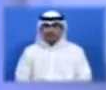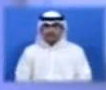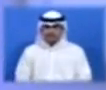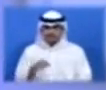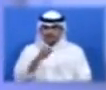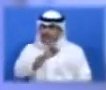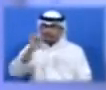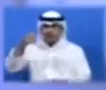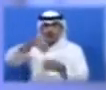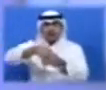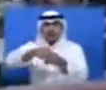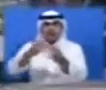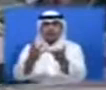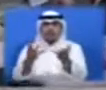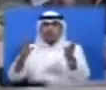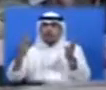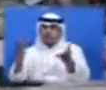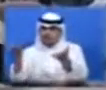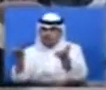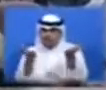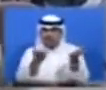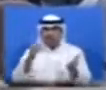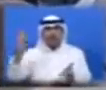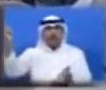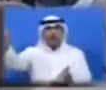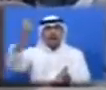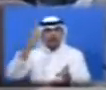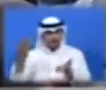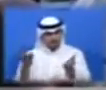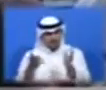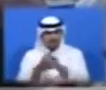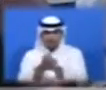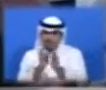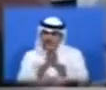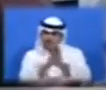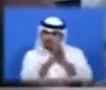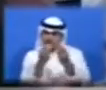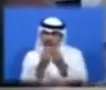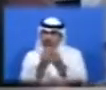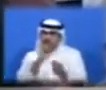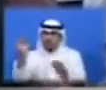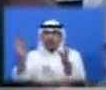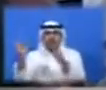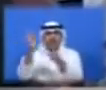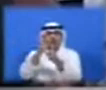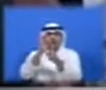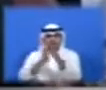وفد الشعب البرلمانية يدعو برلماني العالم لدعم جهود الأمم المتحدة وتحقيق الأهداف الإنمائية